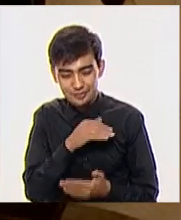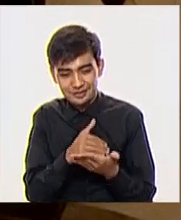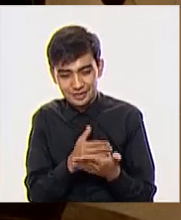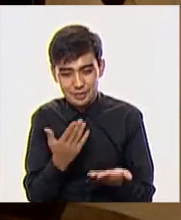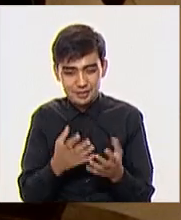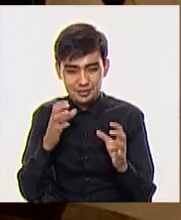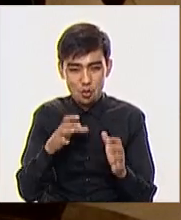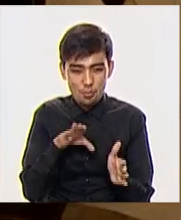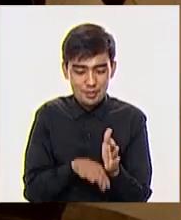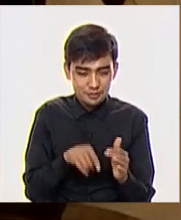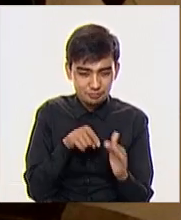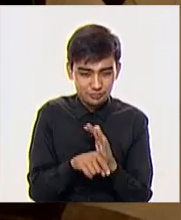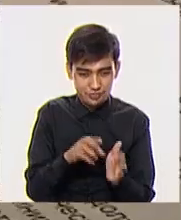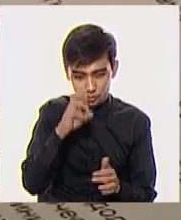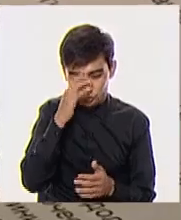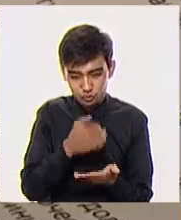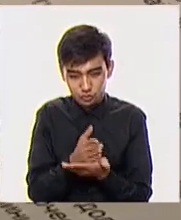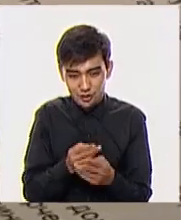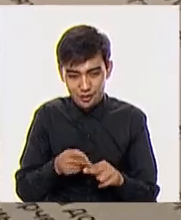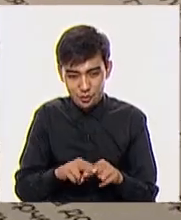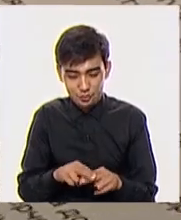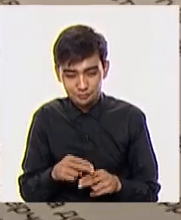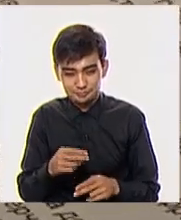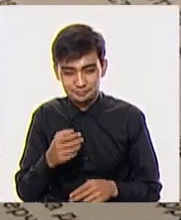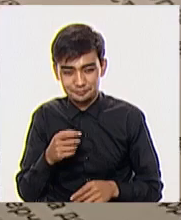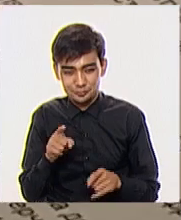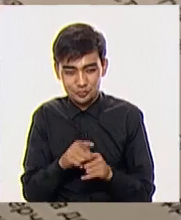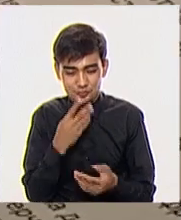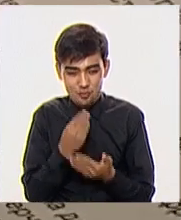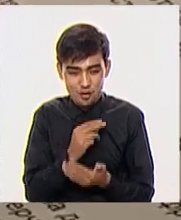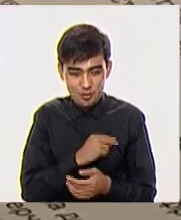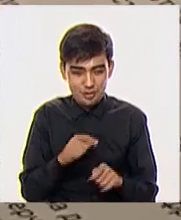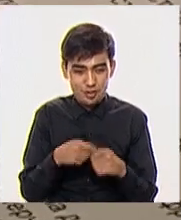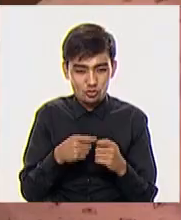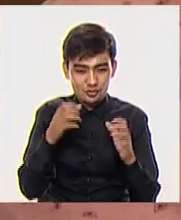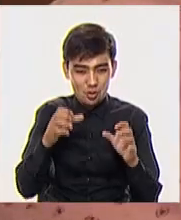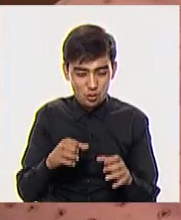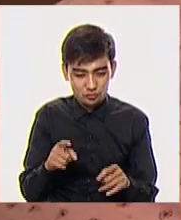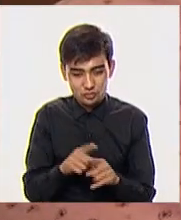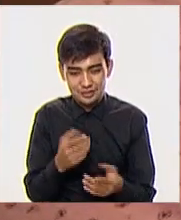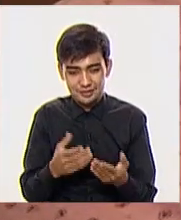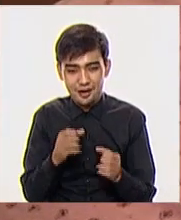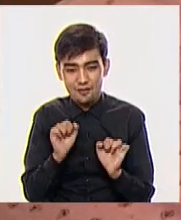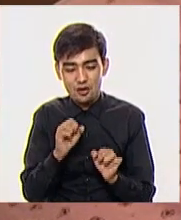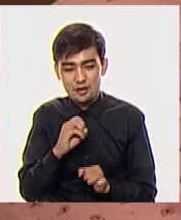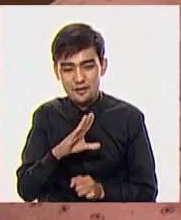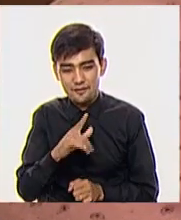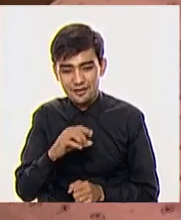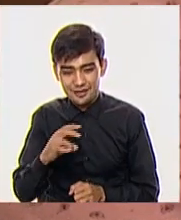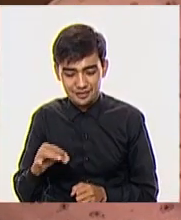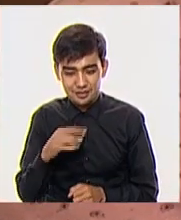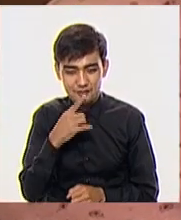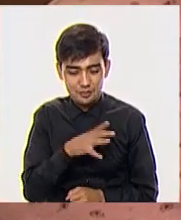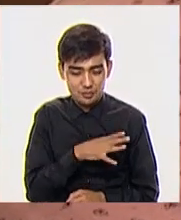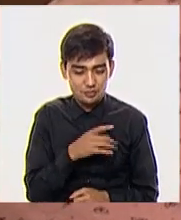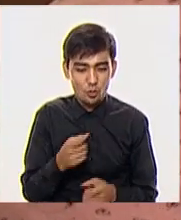или незаконные действия госслужащих, которые явно превышают свои полномочия и нарушают законодательство? Адвокат Евгений Еворский